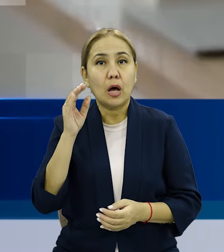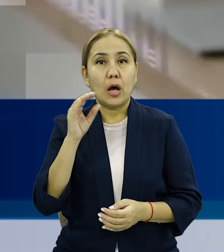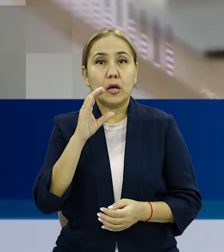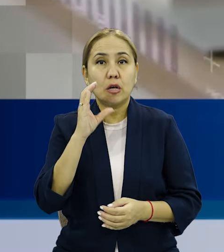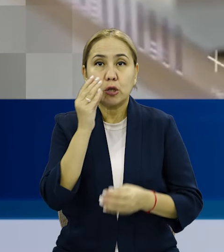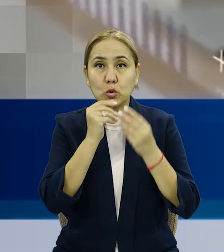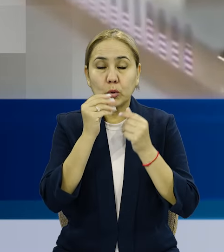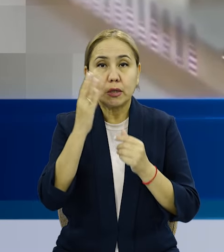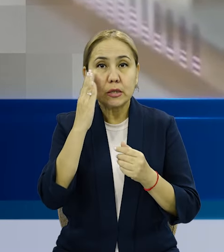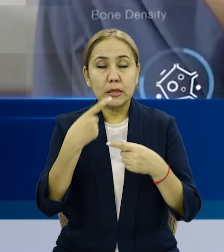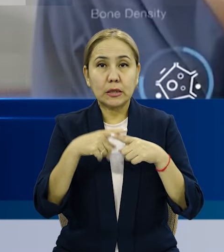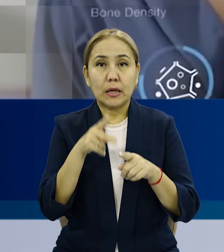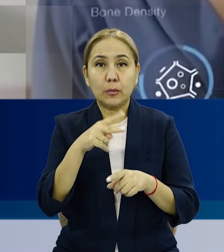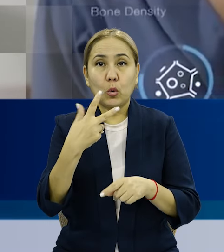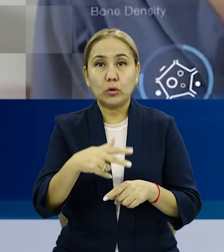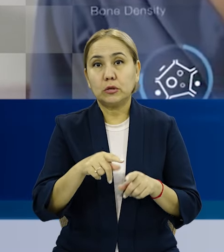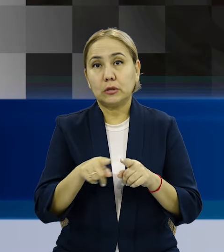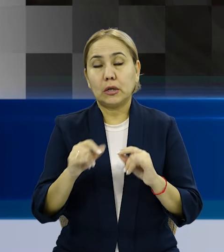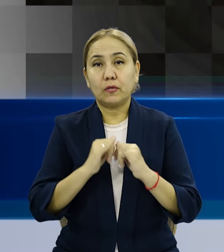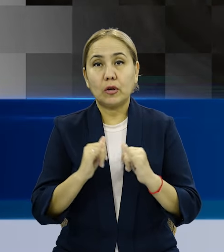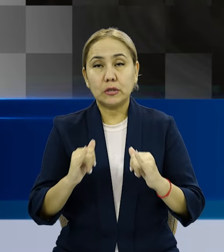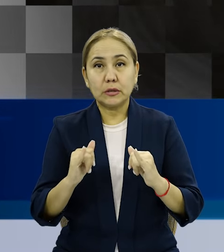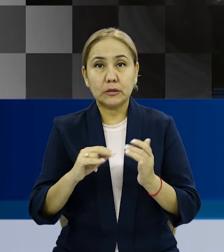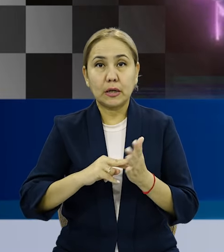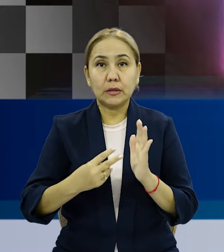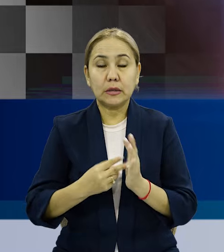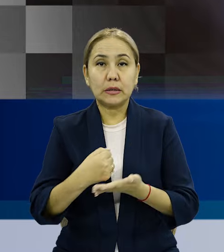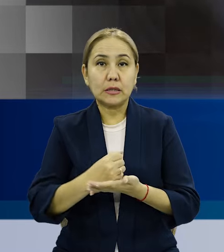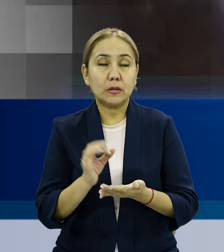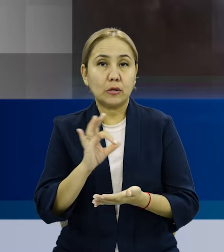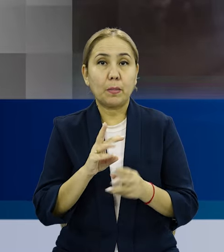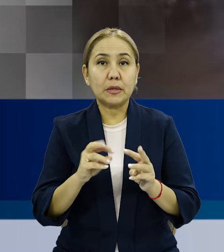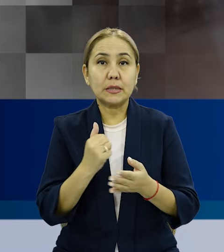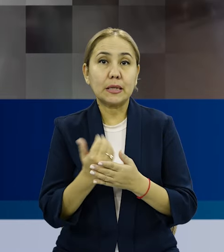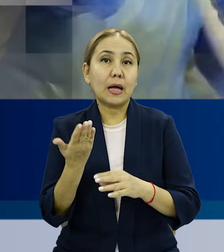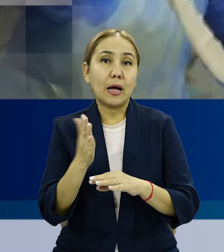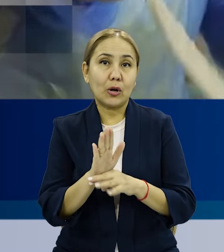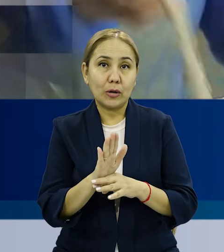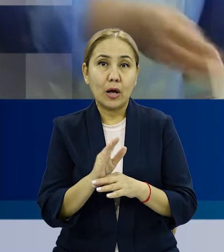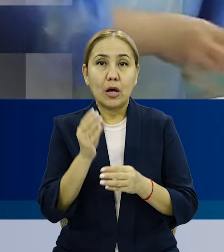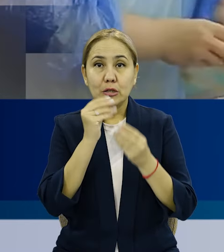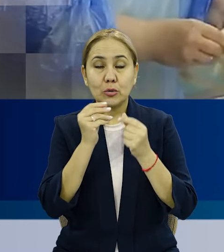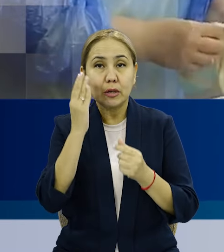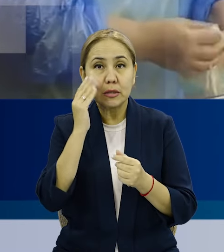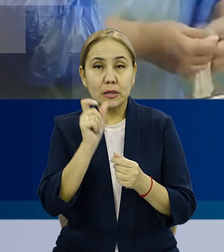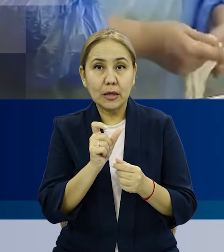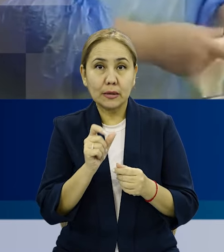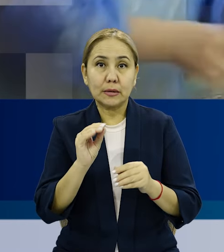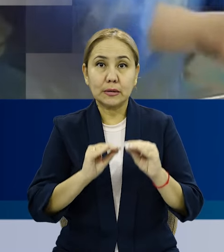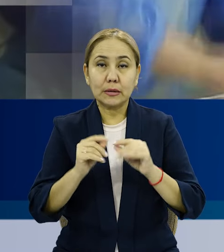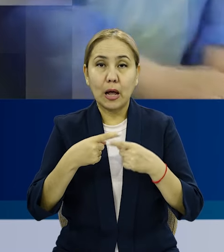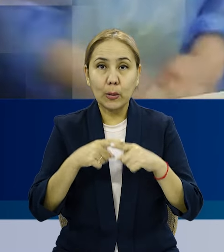intellekt texnologiyalarini 2030 yilga qadar rivojlantirish strategiyasini tasdiqlash to'g'risidagi prezident qarori bilan sun'iy intellekt